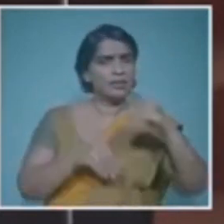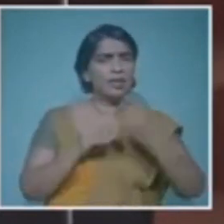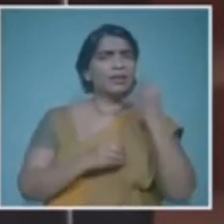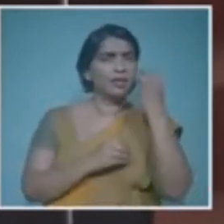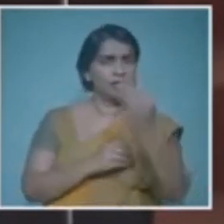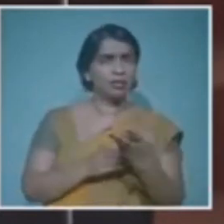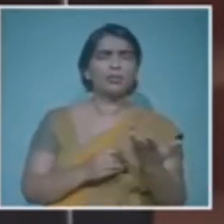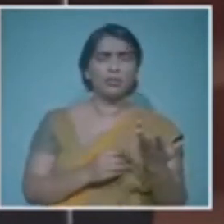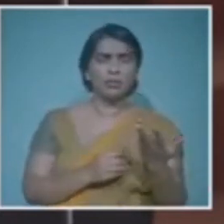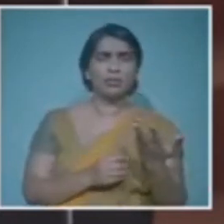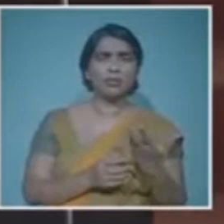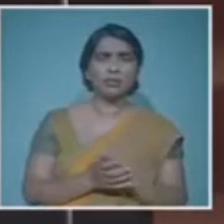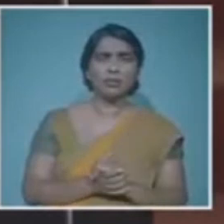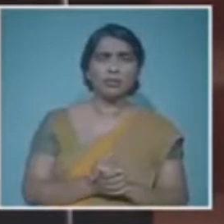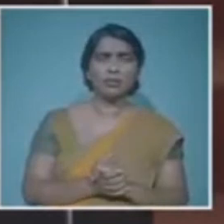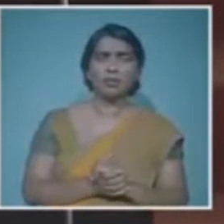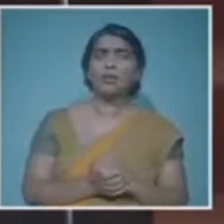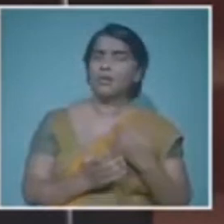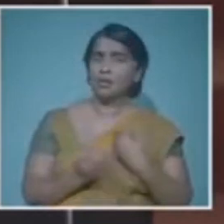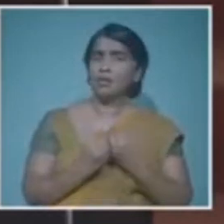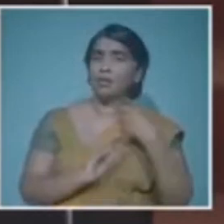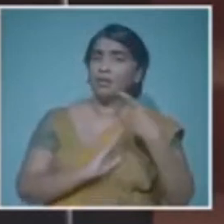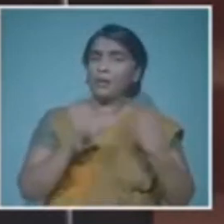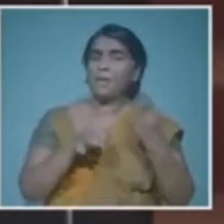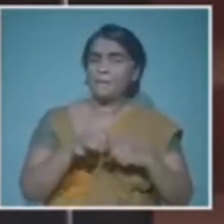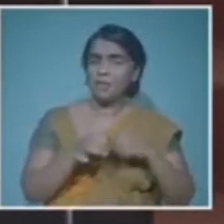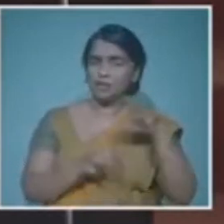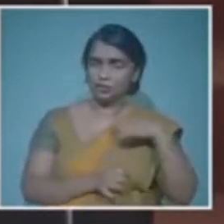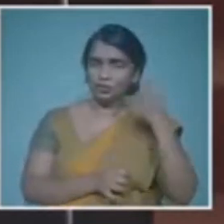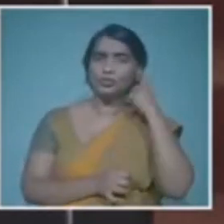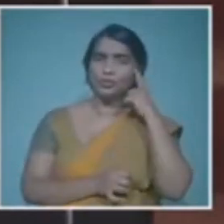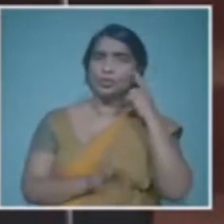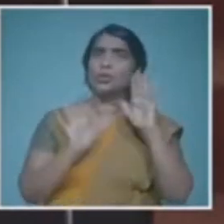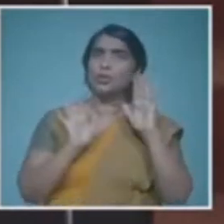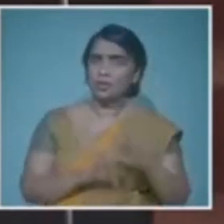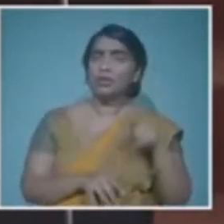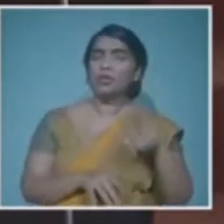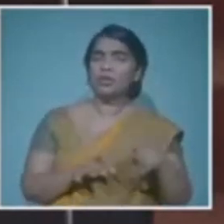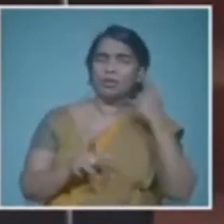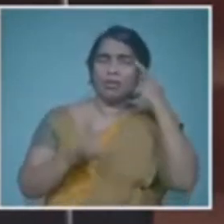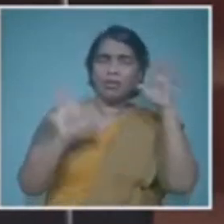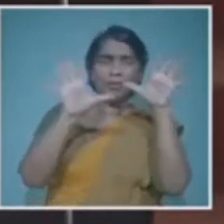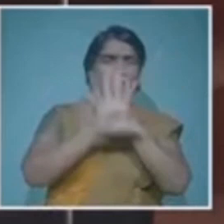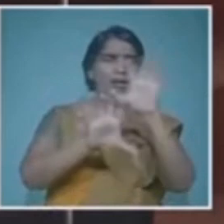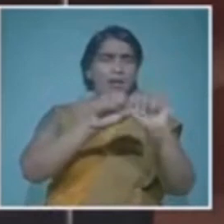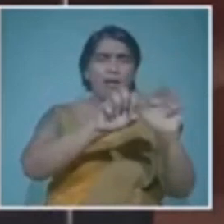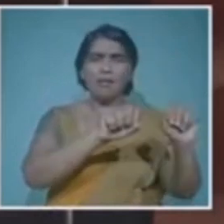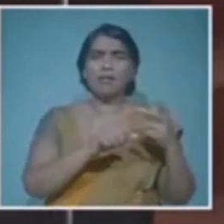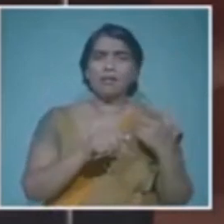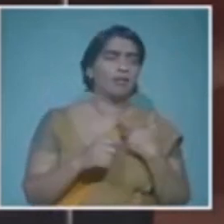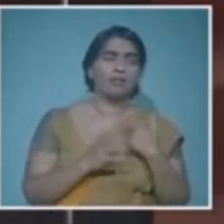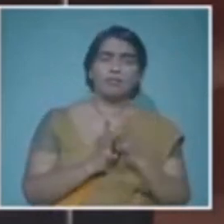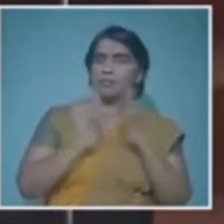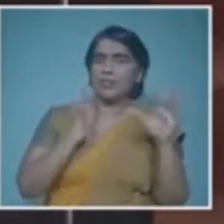අපි දෙන්නට රටේ ප්‍රශ්නයක් තියෙනවා. නමුත් මේ කරුවලේ අතපතක ගා ගියොත් අපි අපිට